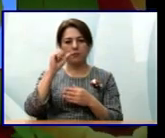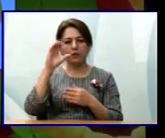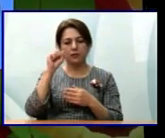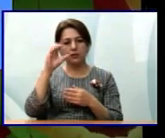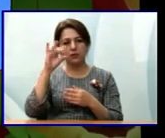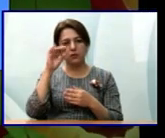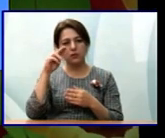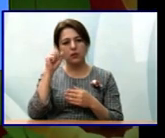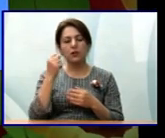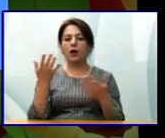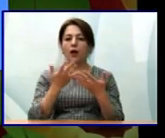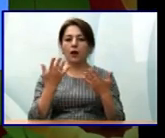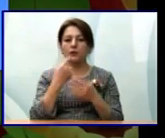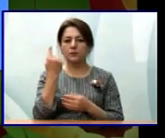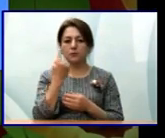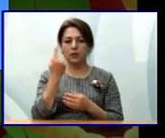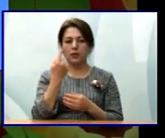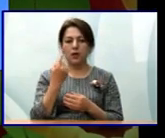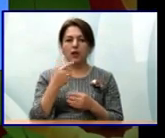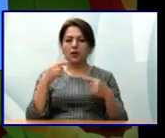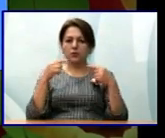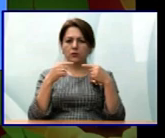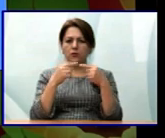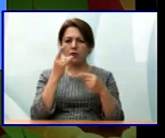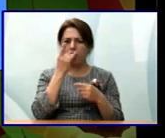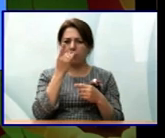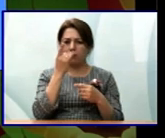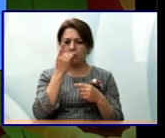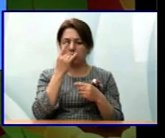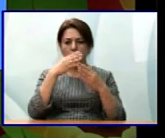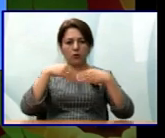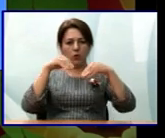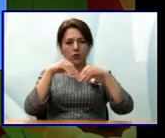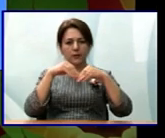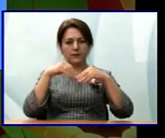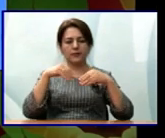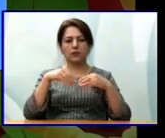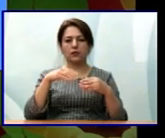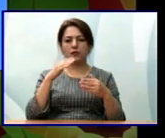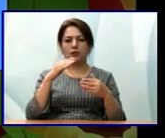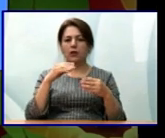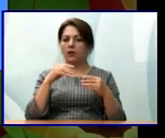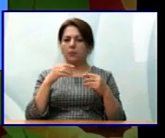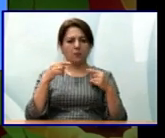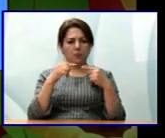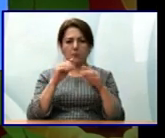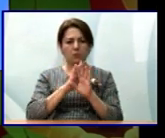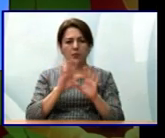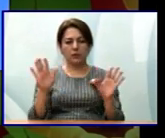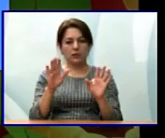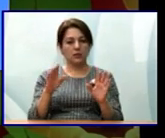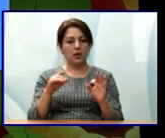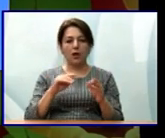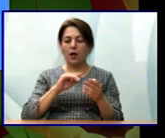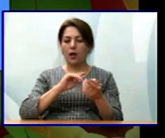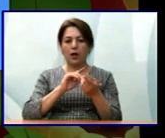mevalaridan qaysi biri aynan qovoqdoshlar oilasiga mansub emas? Adashmang